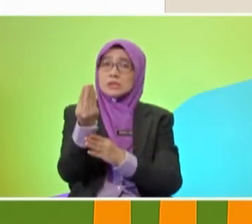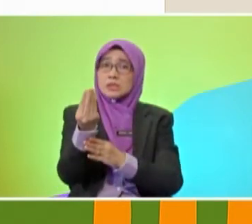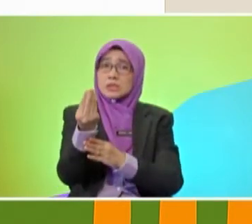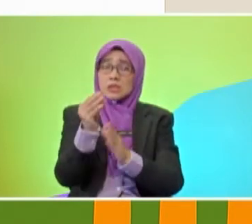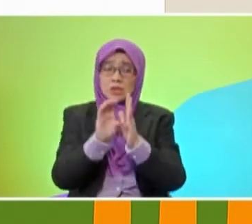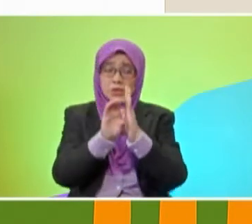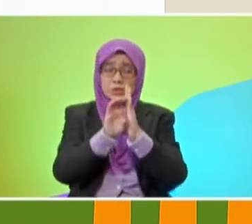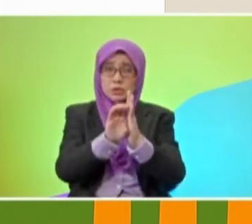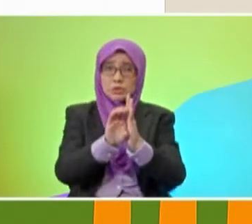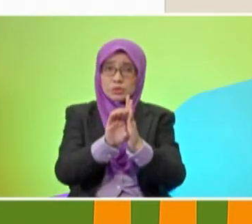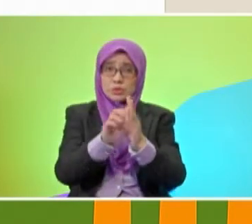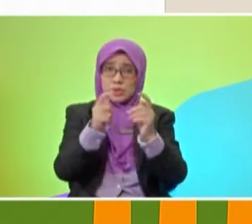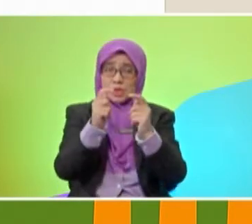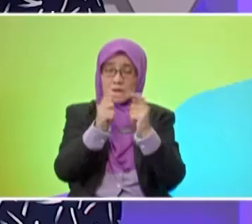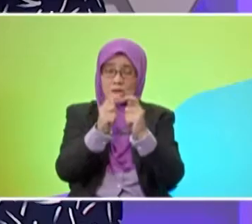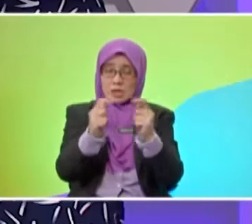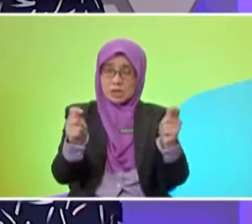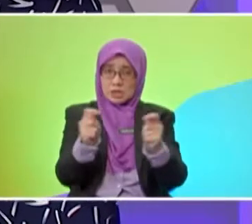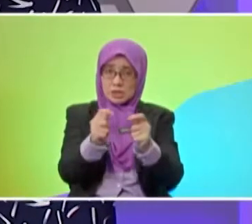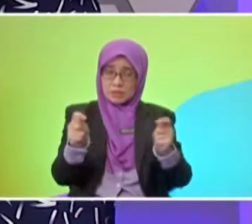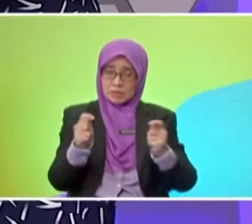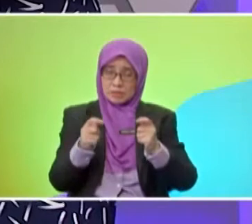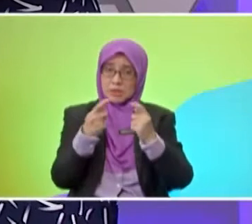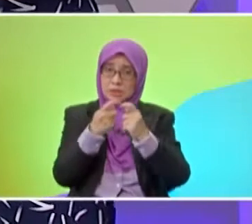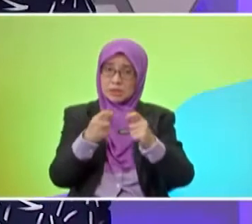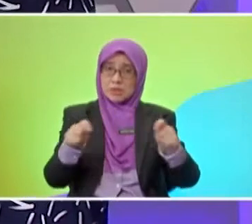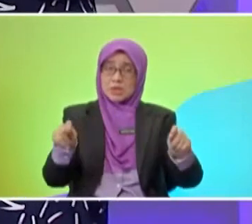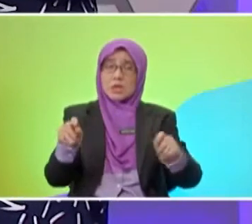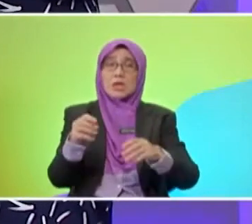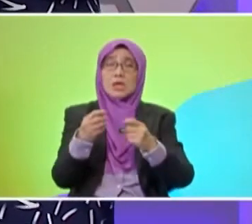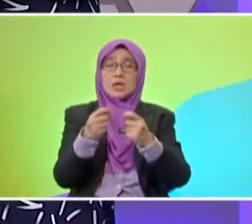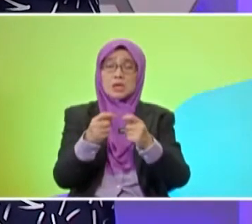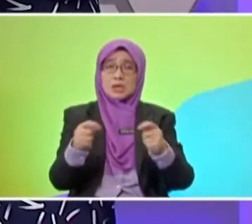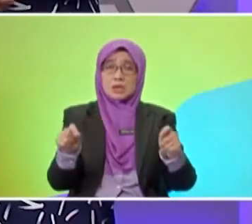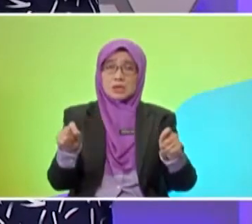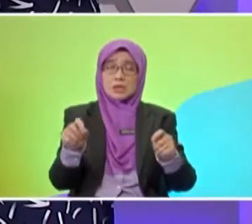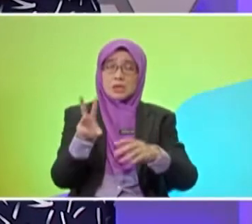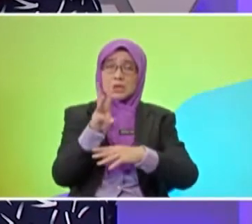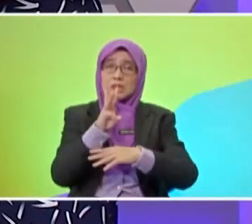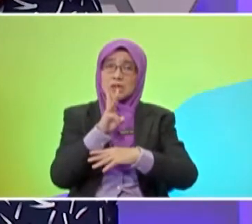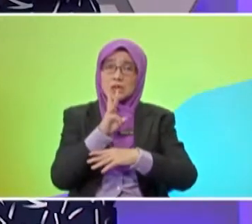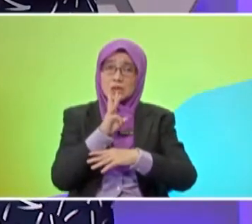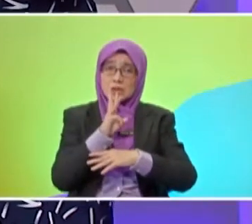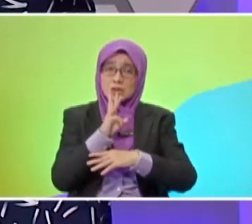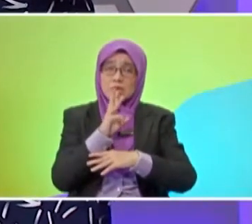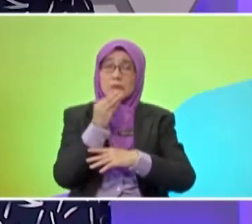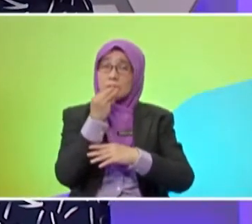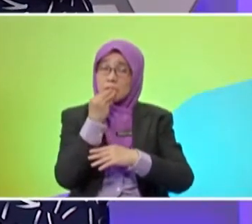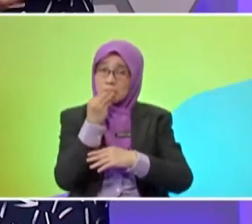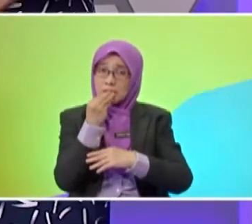tinggalnya semakin terancam itu menyebabkan antar hewan itu bersaing antara satu sama lain jika